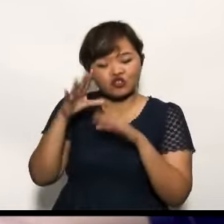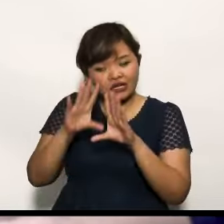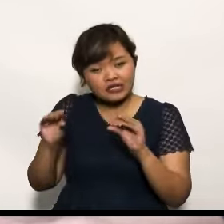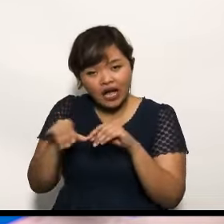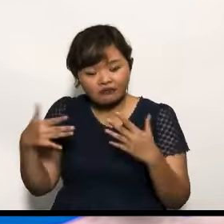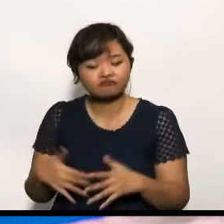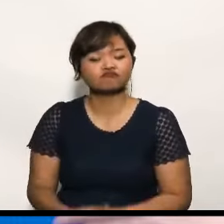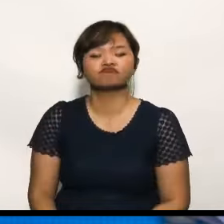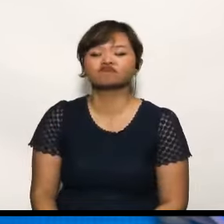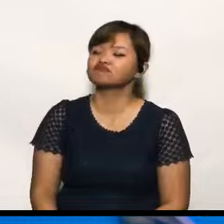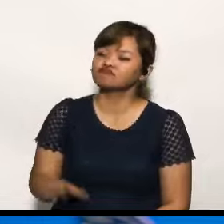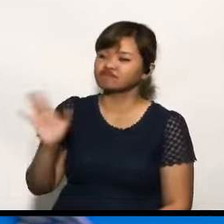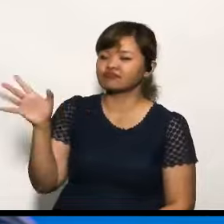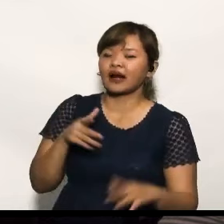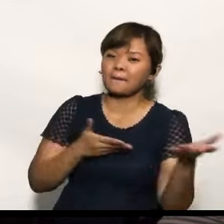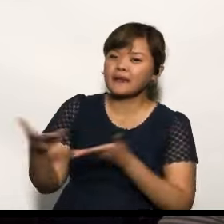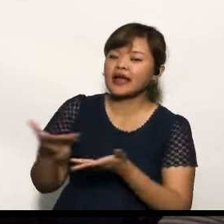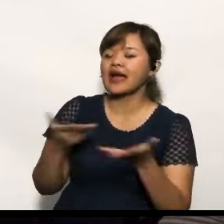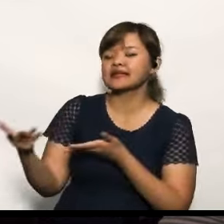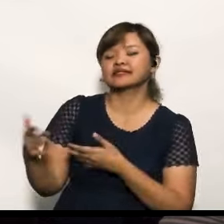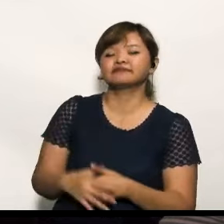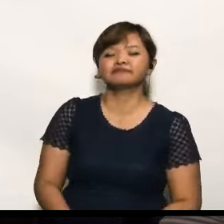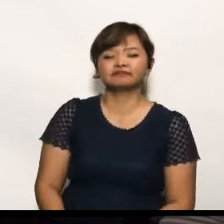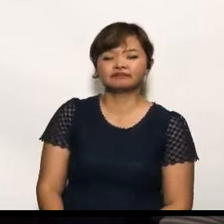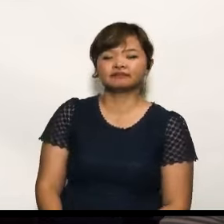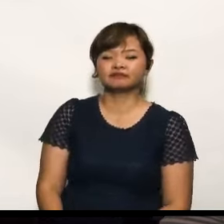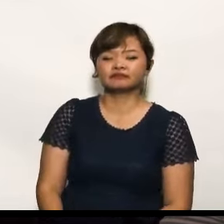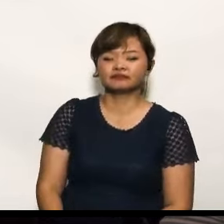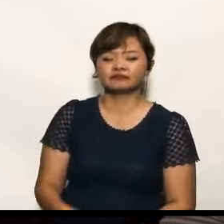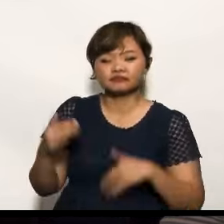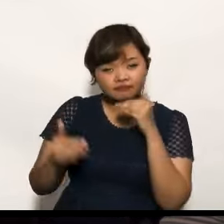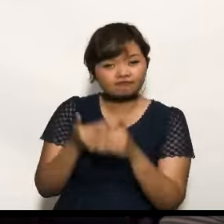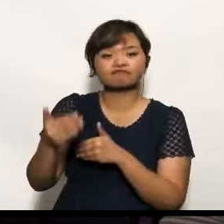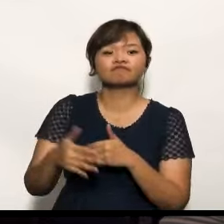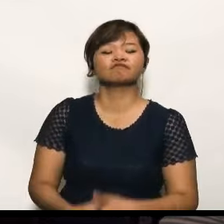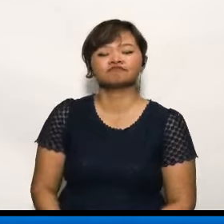kerja. Dia serve. Kemudian habis itu dia ngapain?